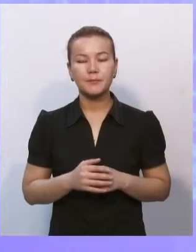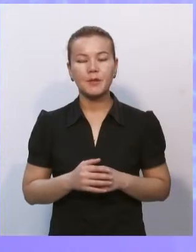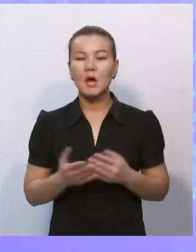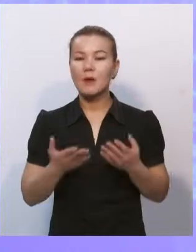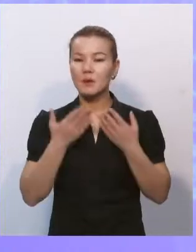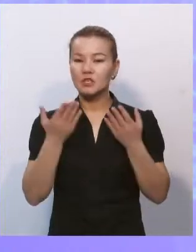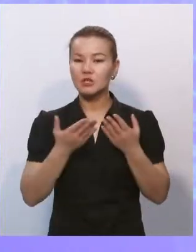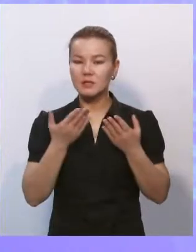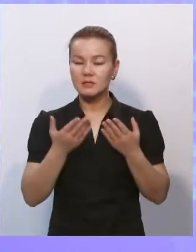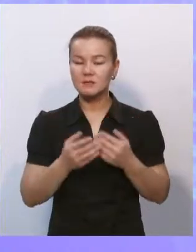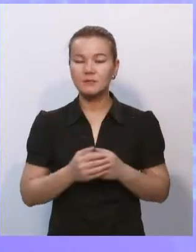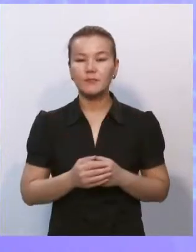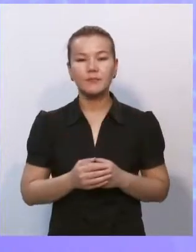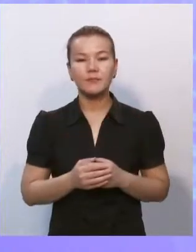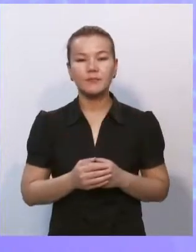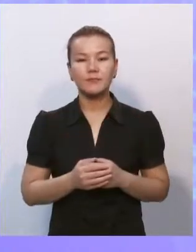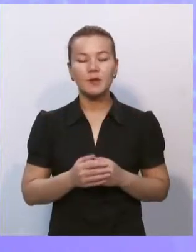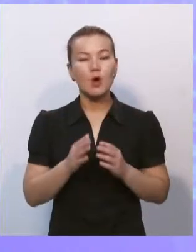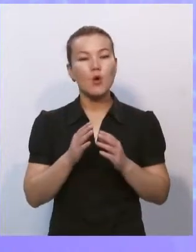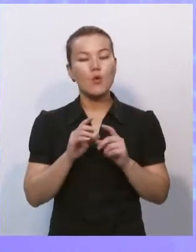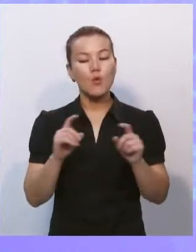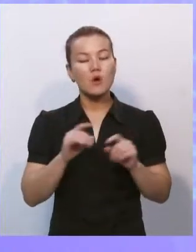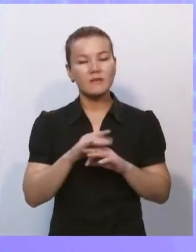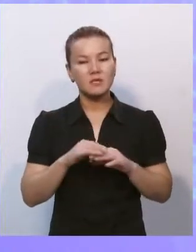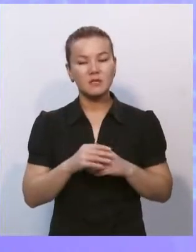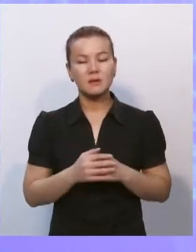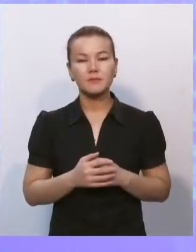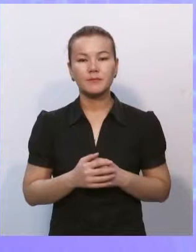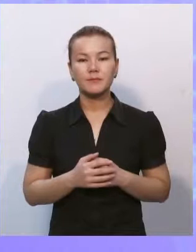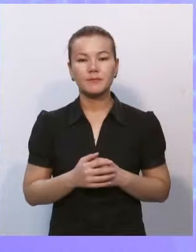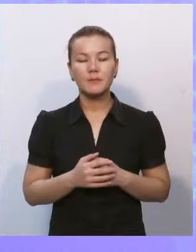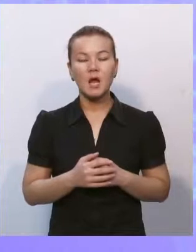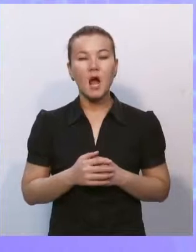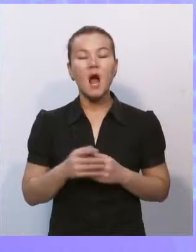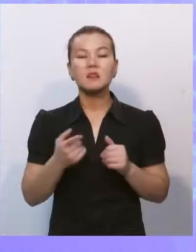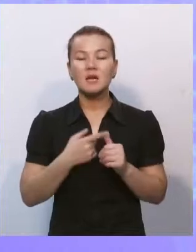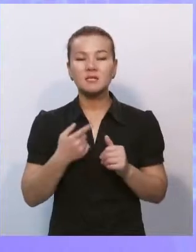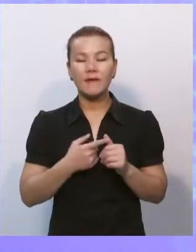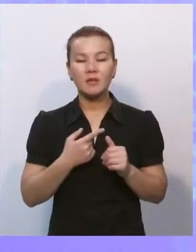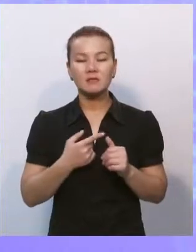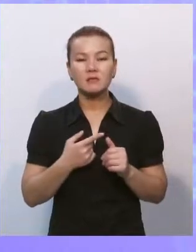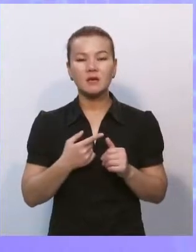прочитайте уравнение назовите